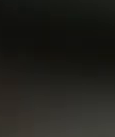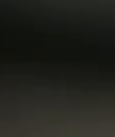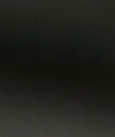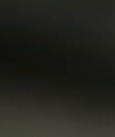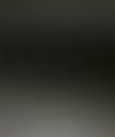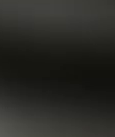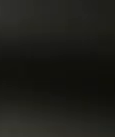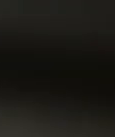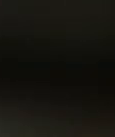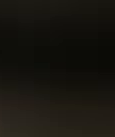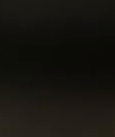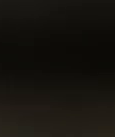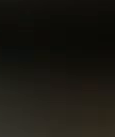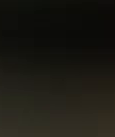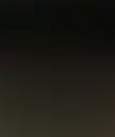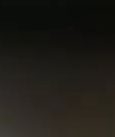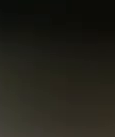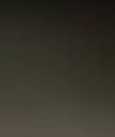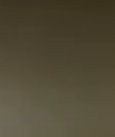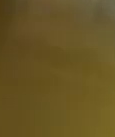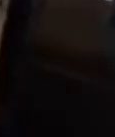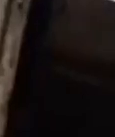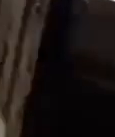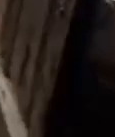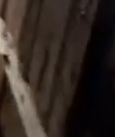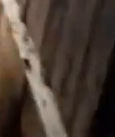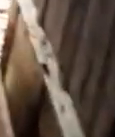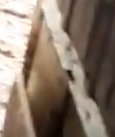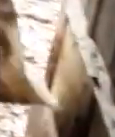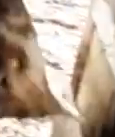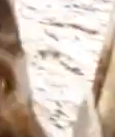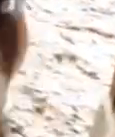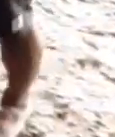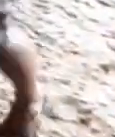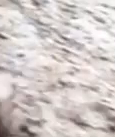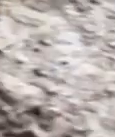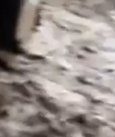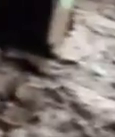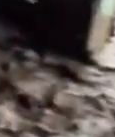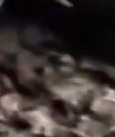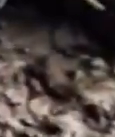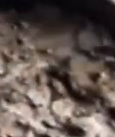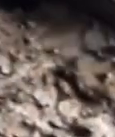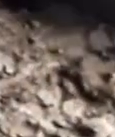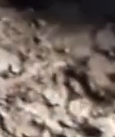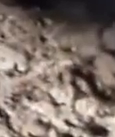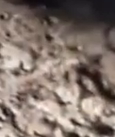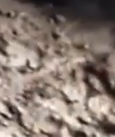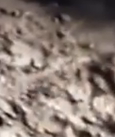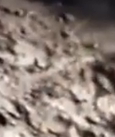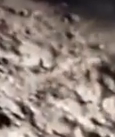deras. Ketinggian air di dalam rumah mencapai 30 cm hingga 1 meter. Banjir yang datang dengan